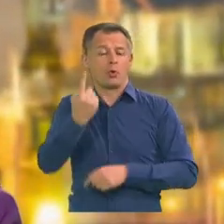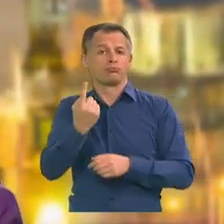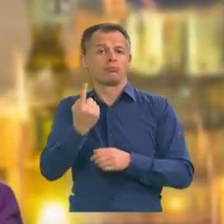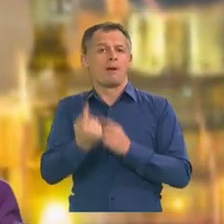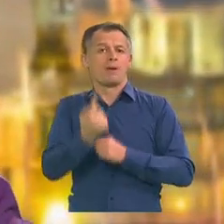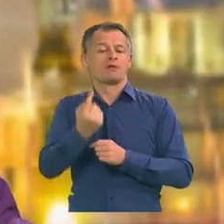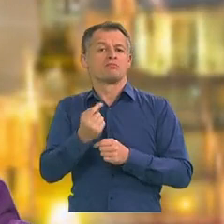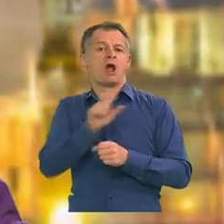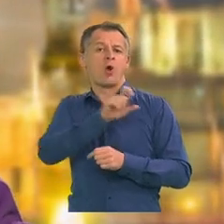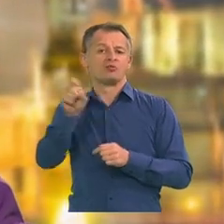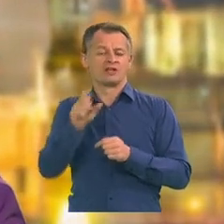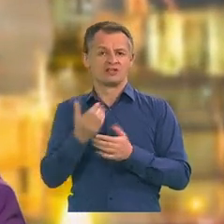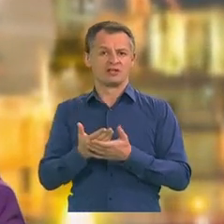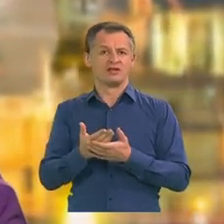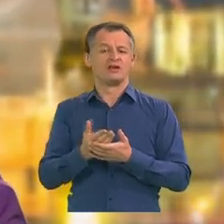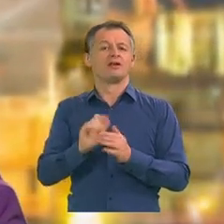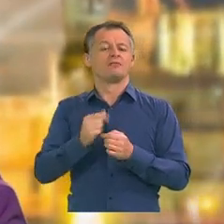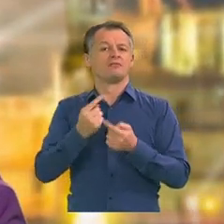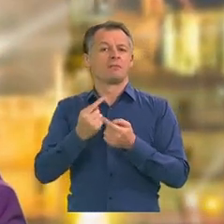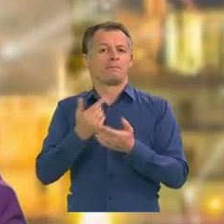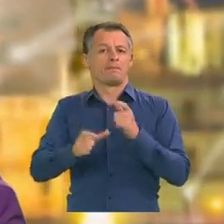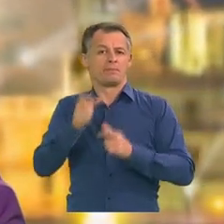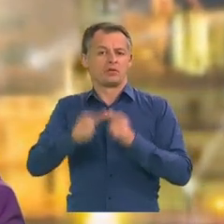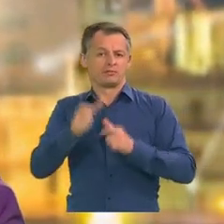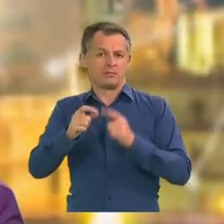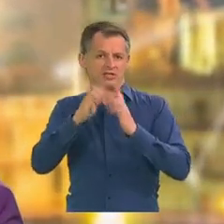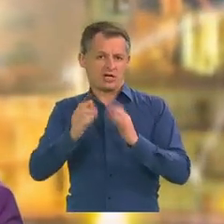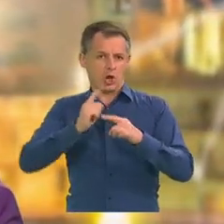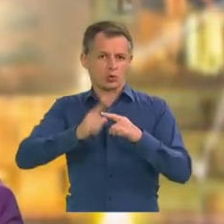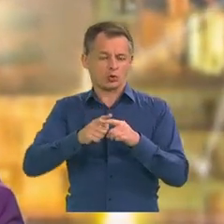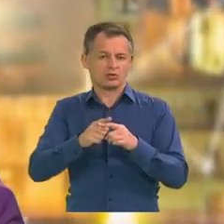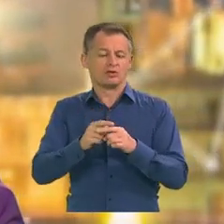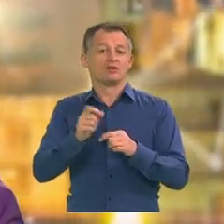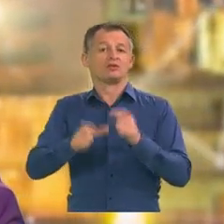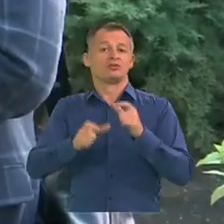ortodoxe. Se aduce în discuție păcatul sodomiei sau tăinuirea unor astfel de relații.